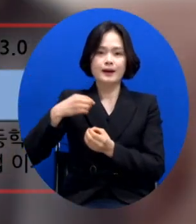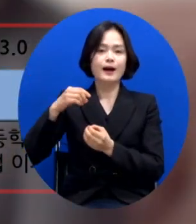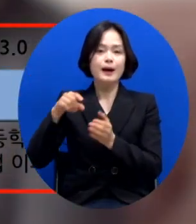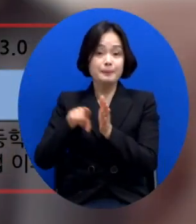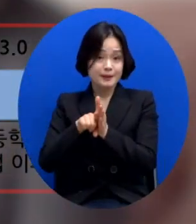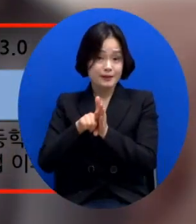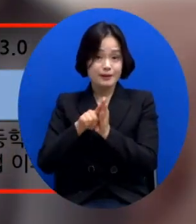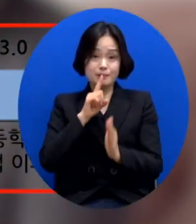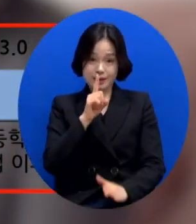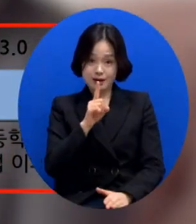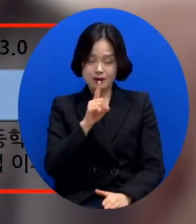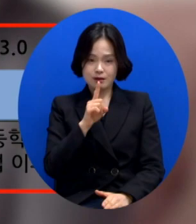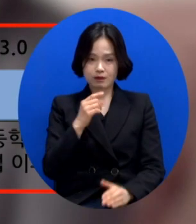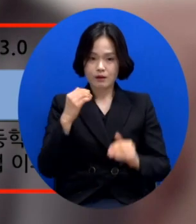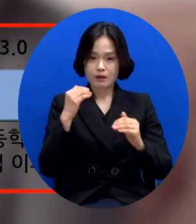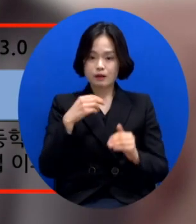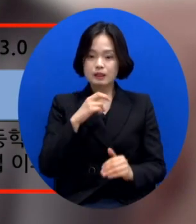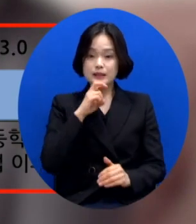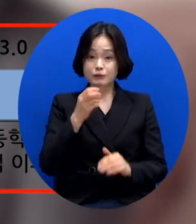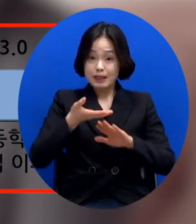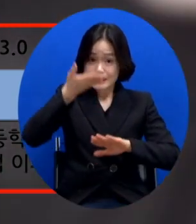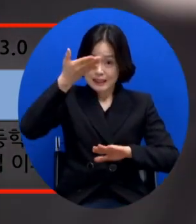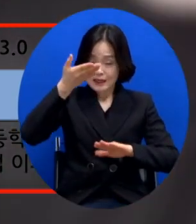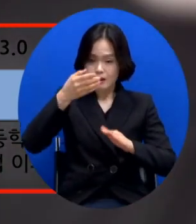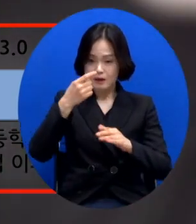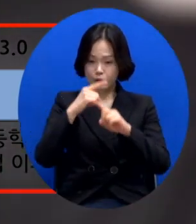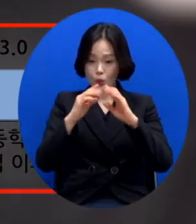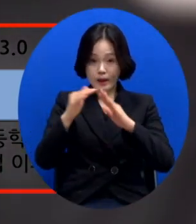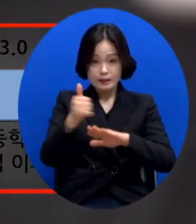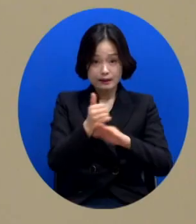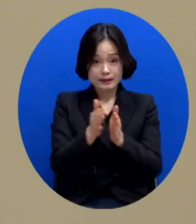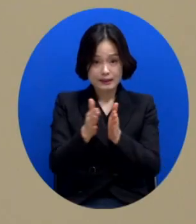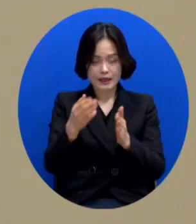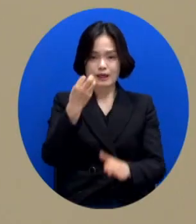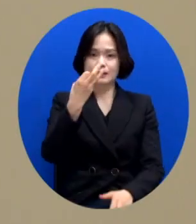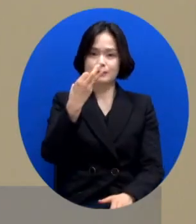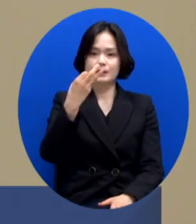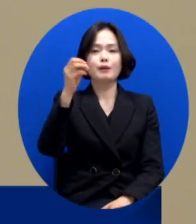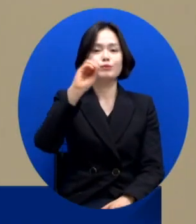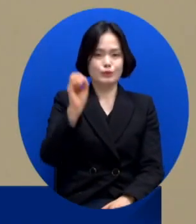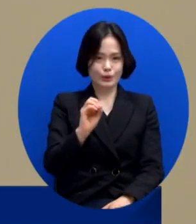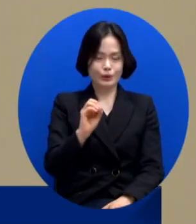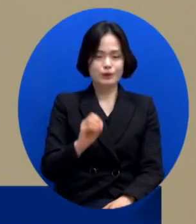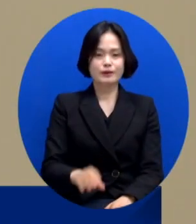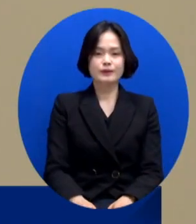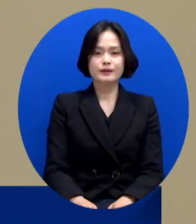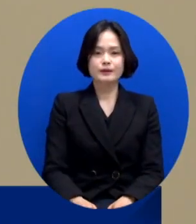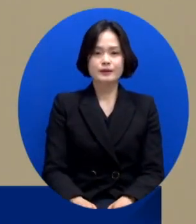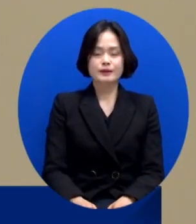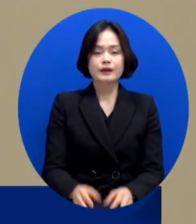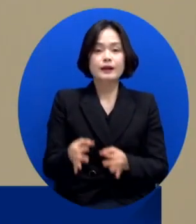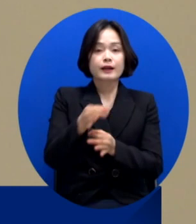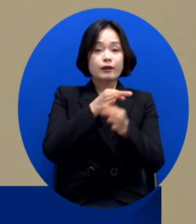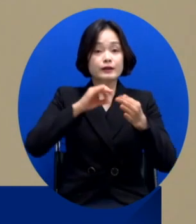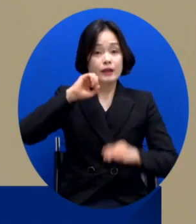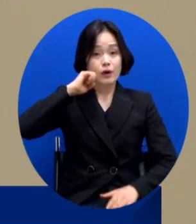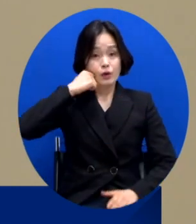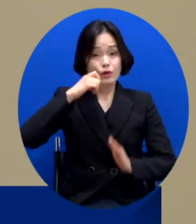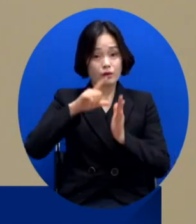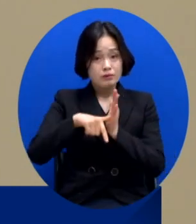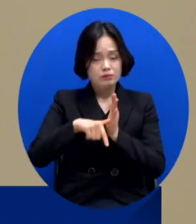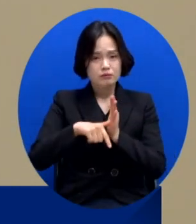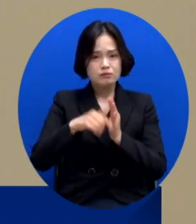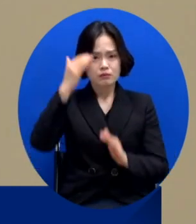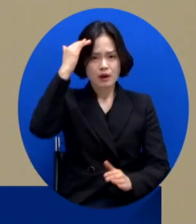교회를 다니게 된 경우는 13% 에 불과했습니다 경제 수준이 낮을수록 에 의사에 대해서 더 부정적으로